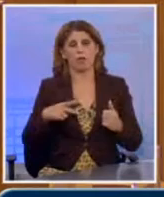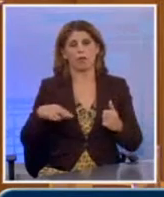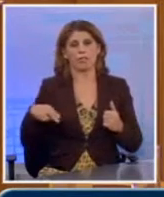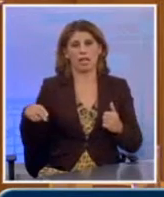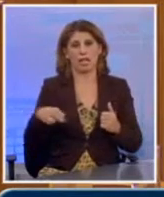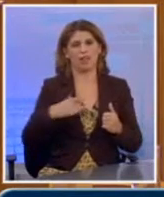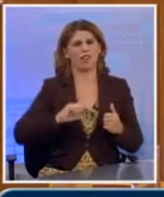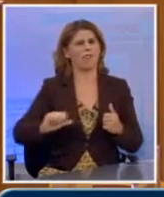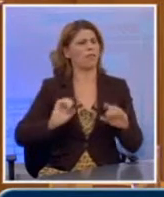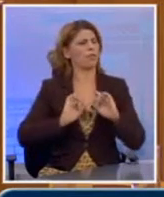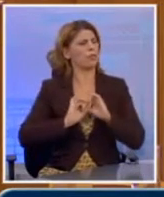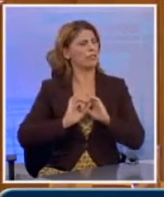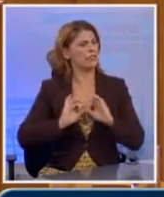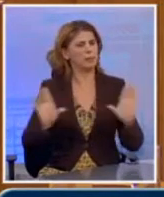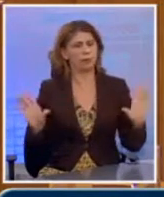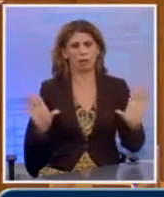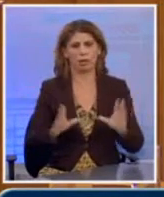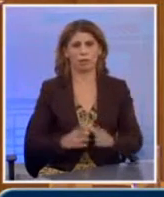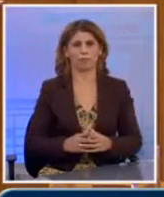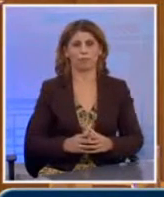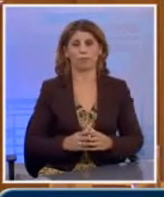να φοβηθούμε τίποτα,